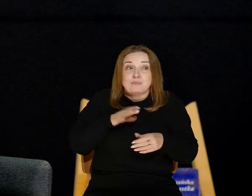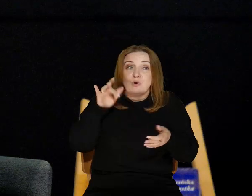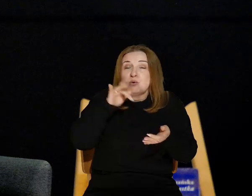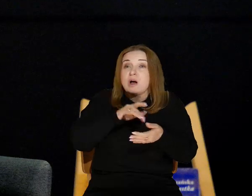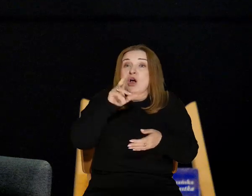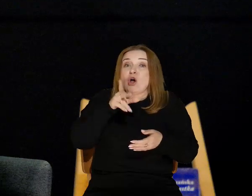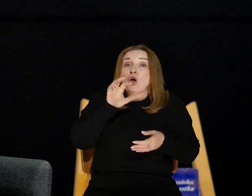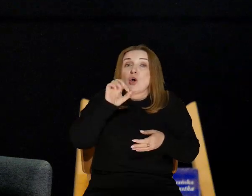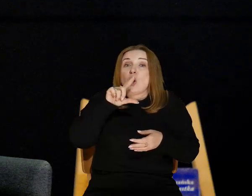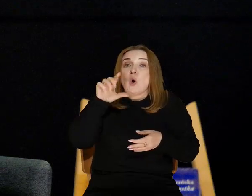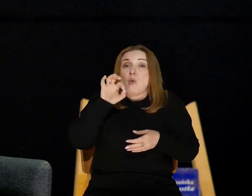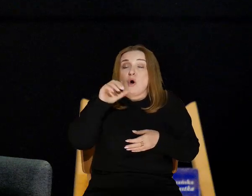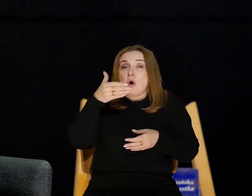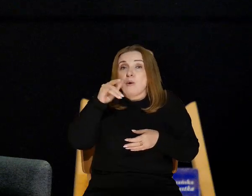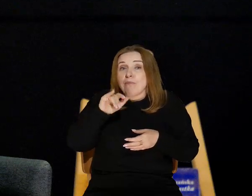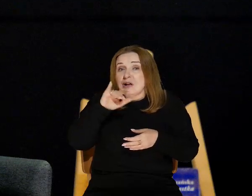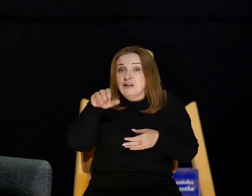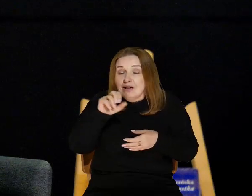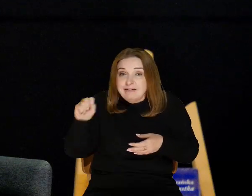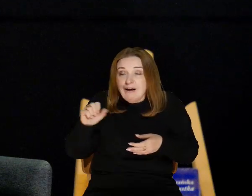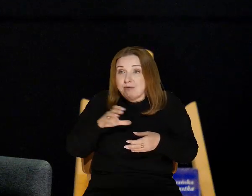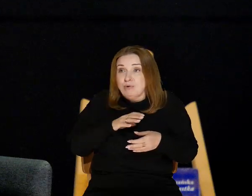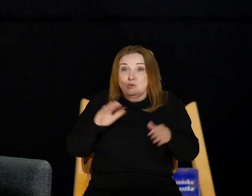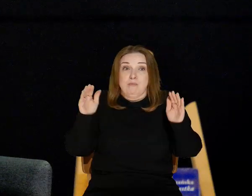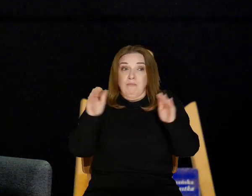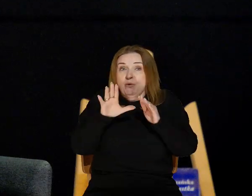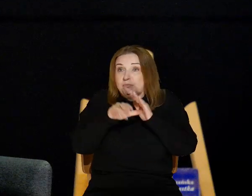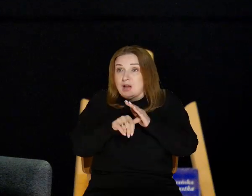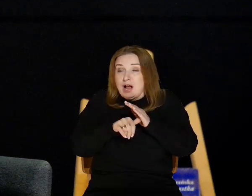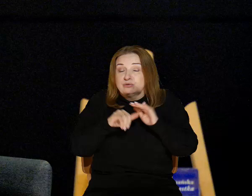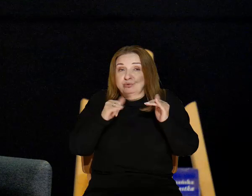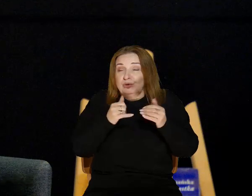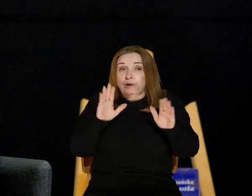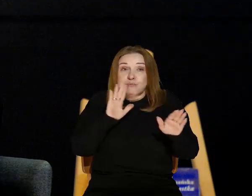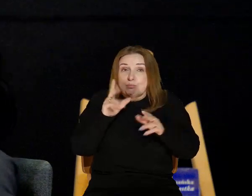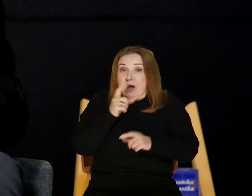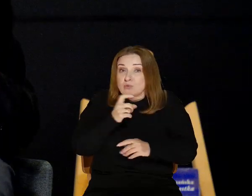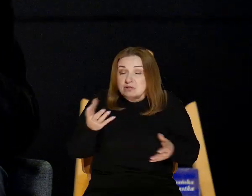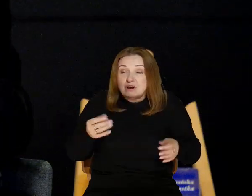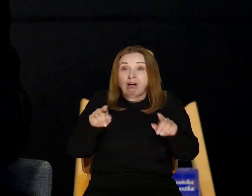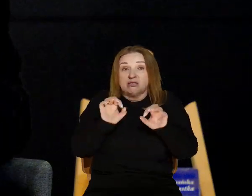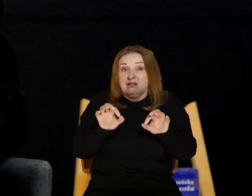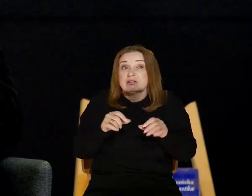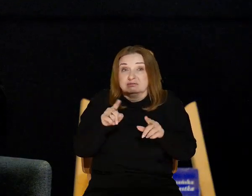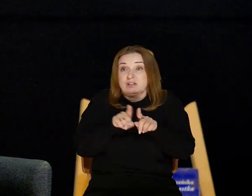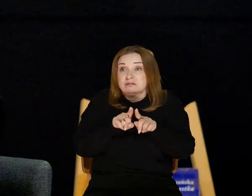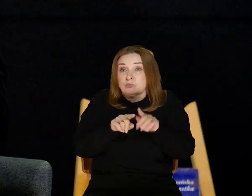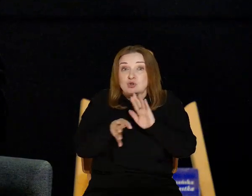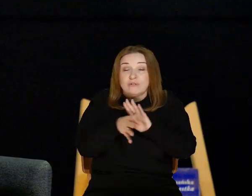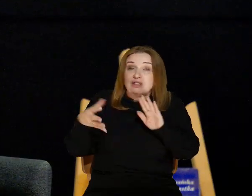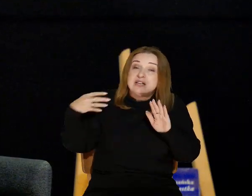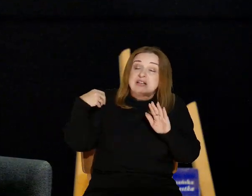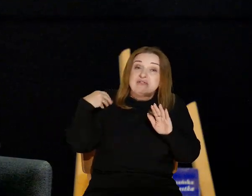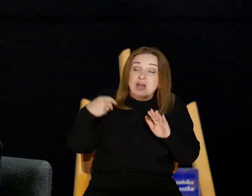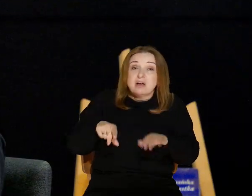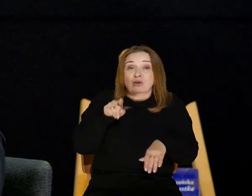moi przodkowie mieszkali, to był mały Wiedeń tak naprawdę. I to jest bardzo interesujące, bo w tej książce, ten XIX wiek w Galicji,